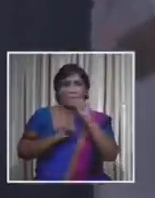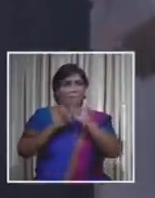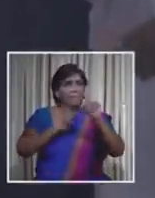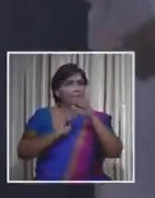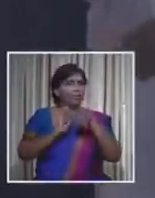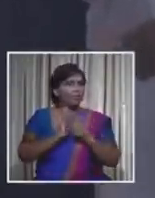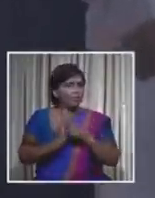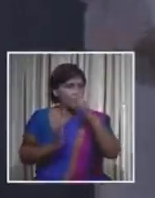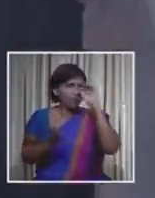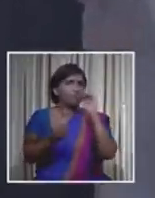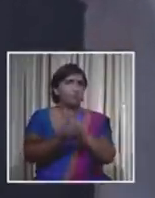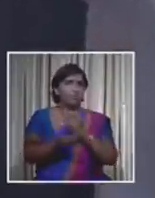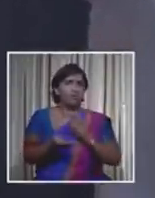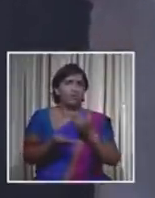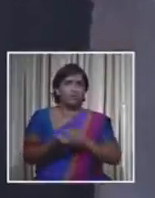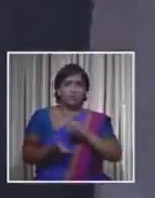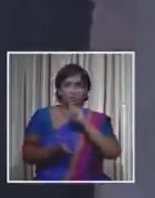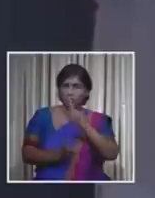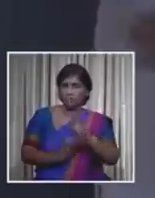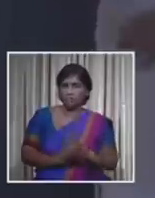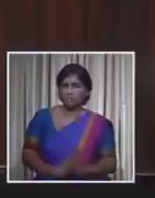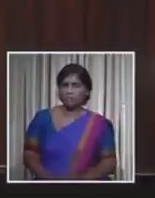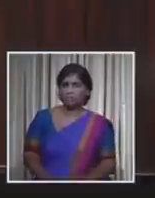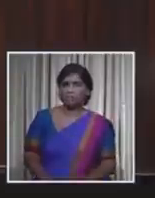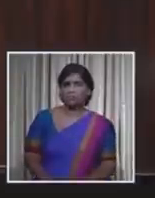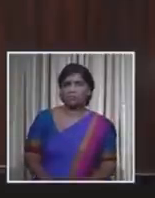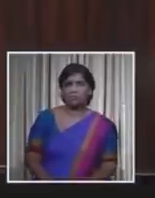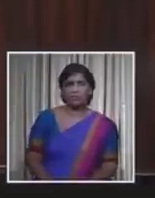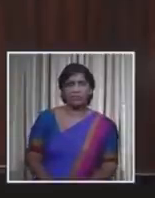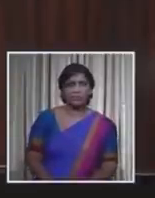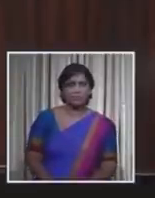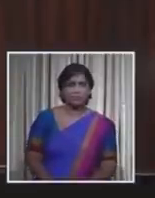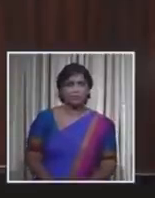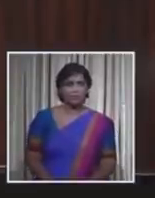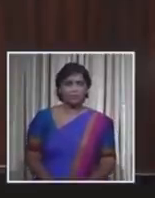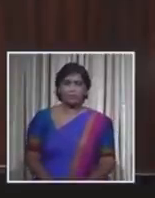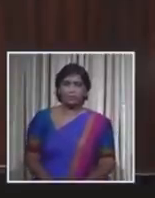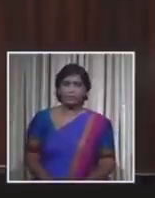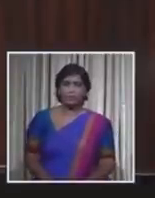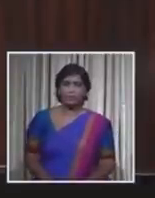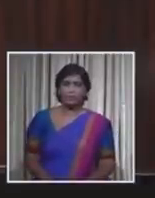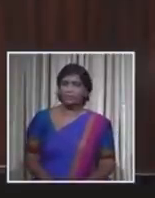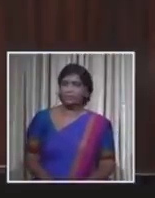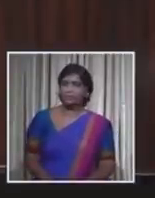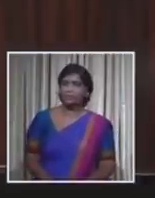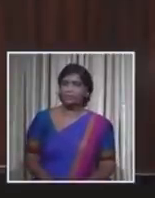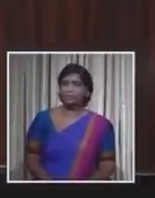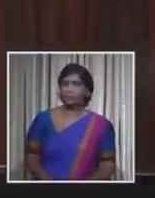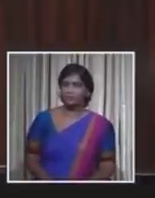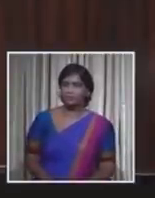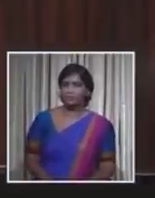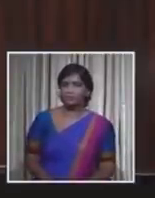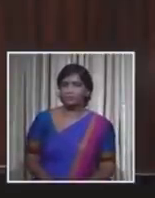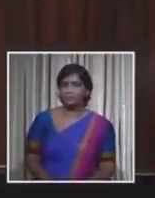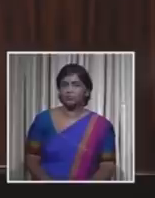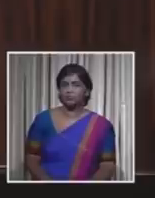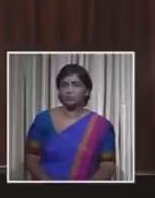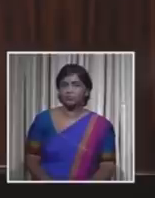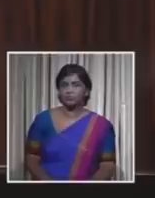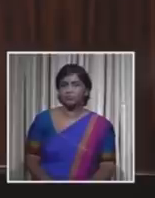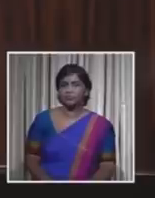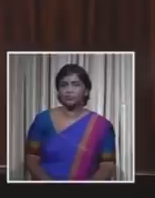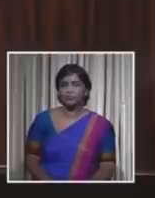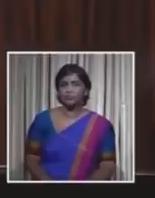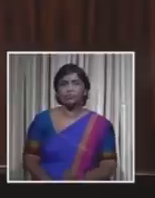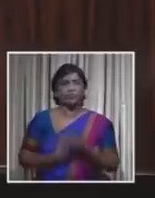ගෞරවය රකින්න කියන එක මම නැවත වතාවක් ඉල්ලනවා. ඔව්. ඔව් සමින්දේසින මන්ත්‍රීතුමා මම වෙන කාරණයක් කියන්න මට